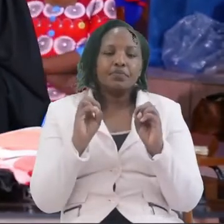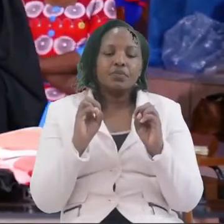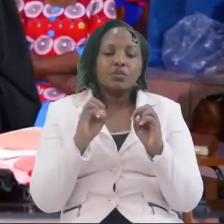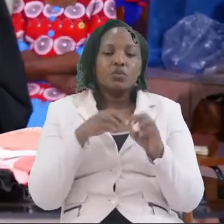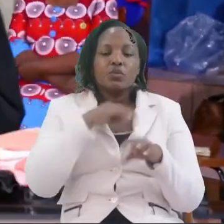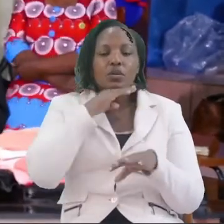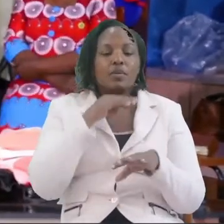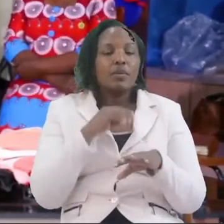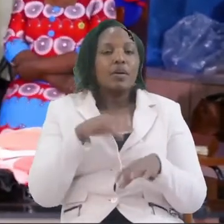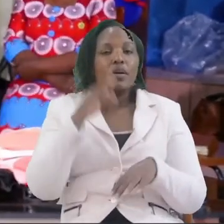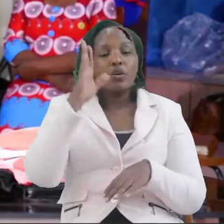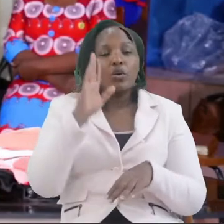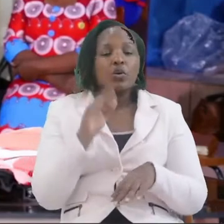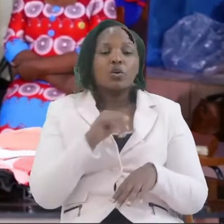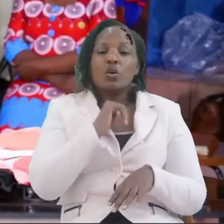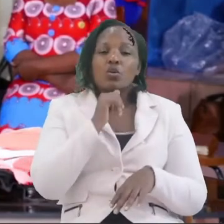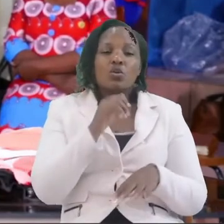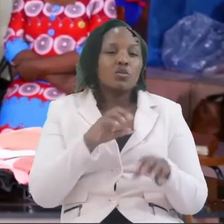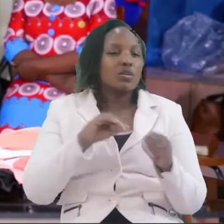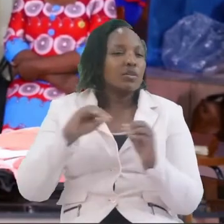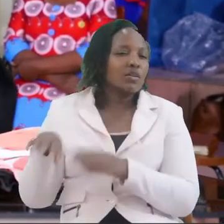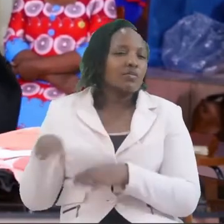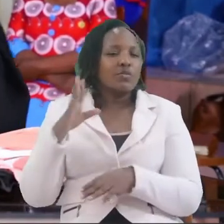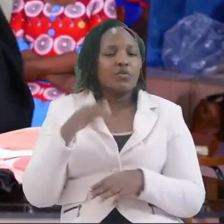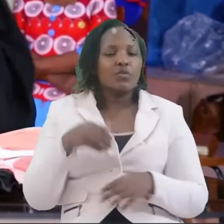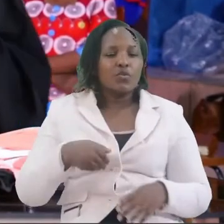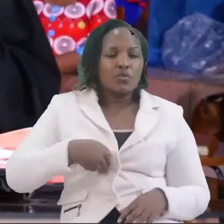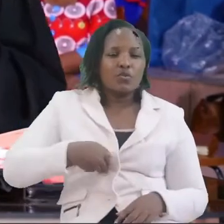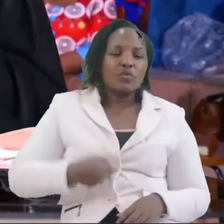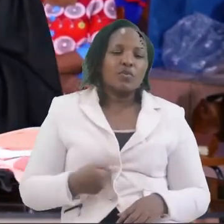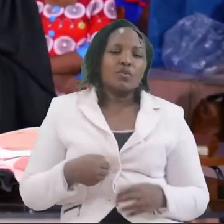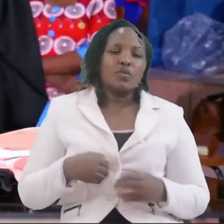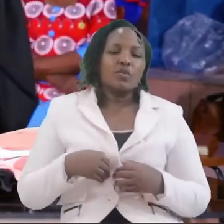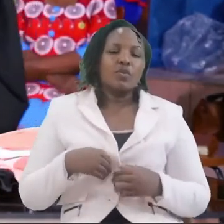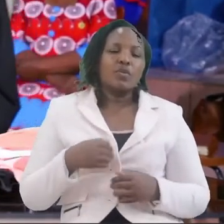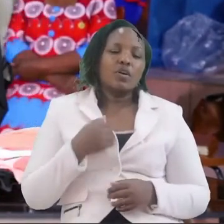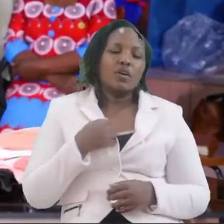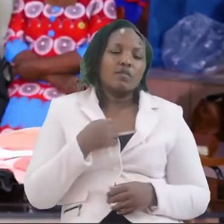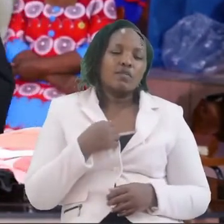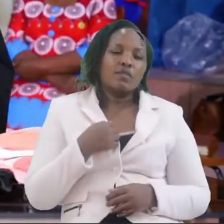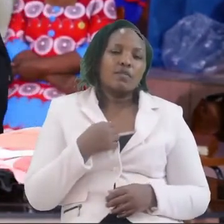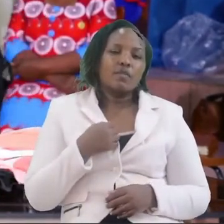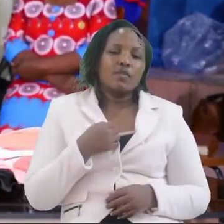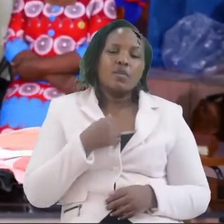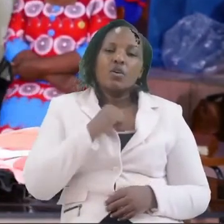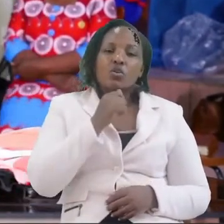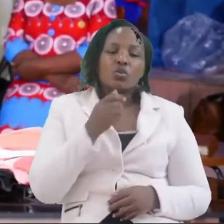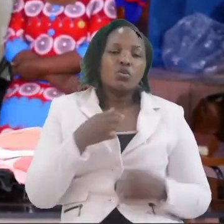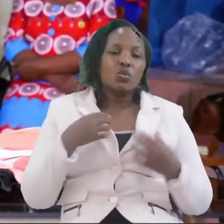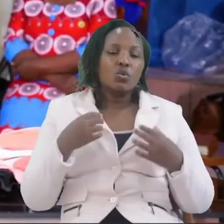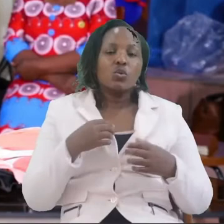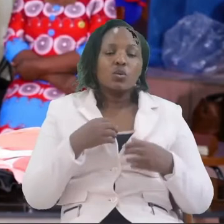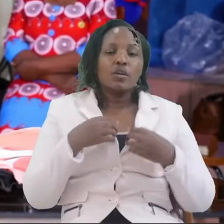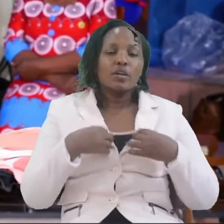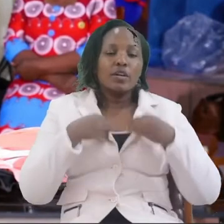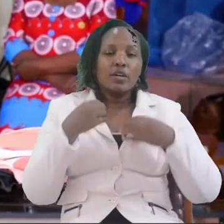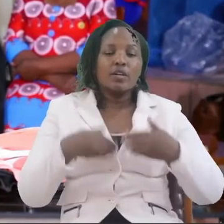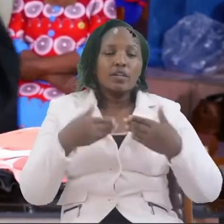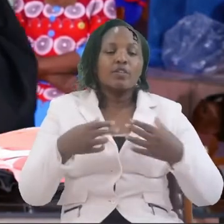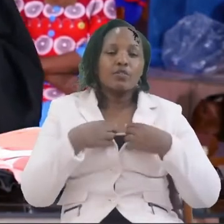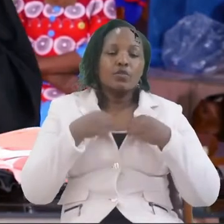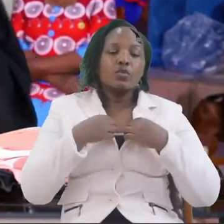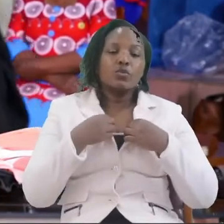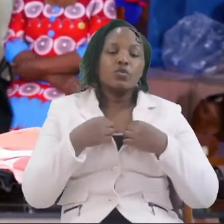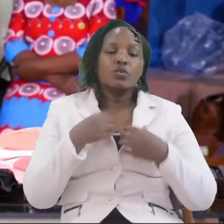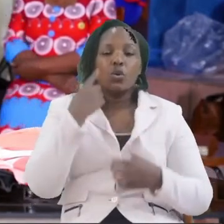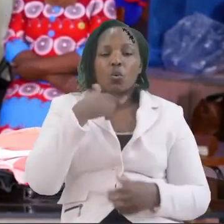uangamie. Mungu ambaye hata kuachilia uende njaa. Mungu ambaye hata kuachilia uende uchi. Mungu ambaye